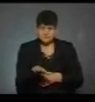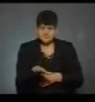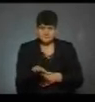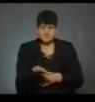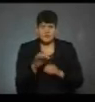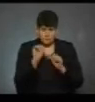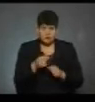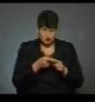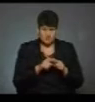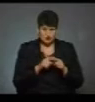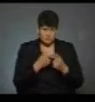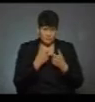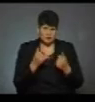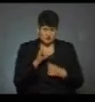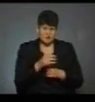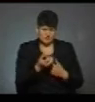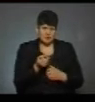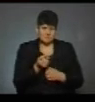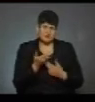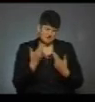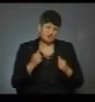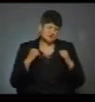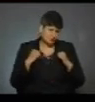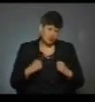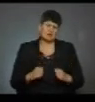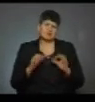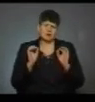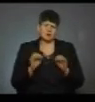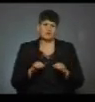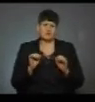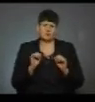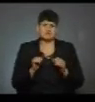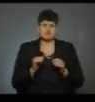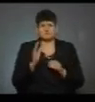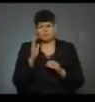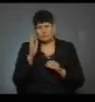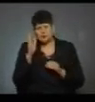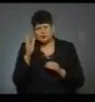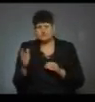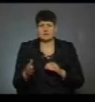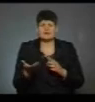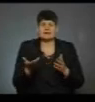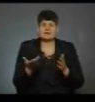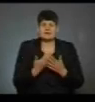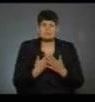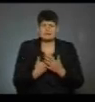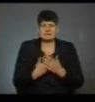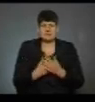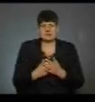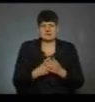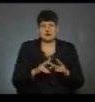Тобто можна у вас цю інформацію отримати? Спокійно спрогнозувати, якщо є хоча б якась приблизна